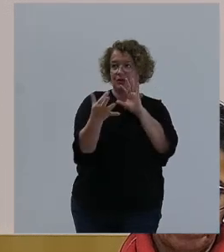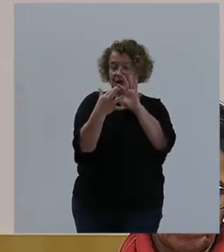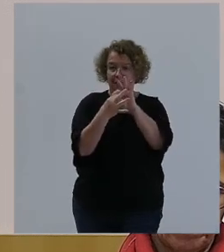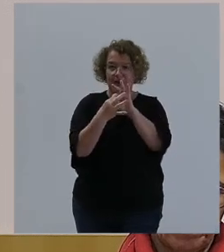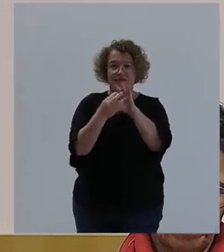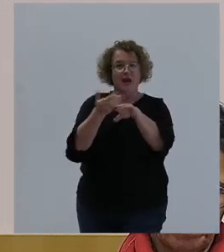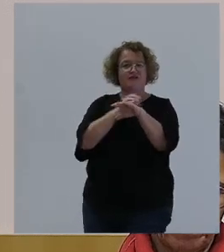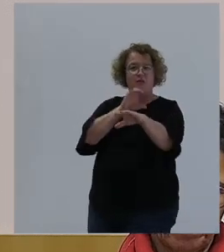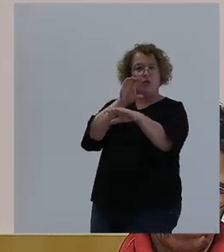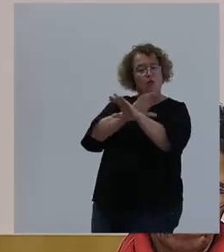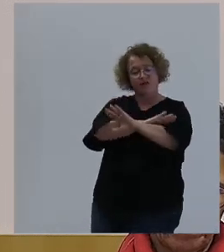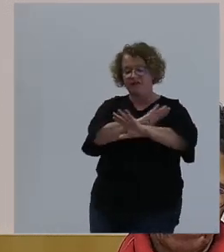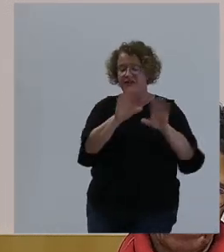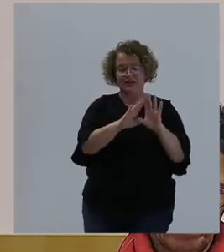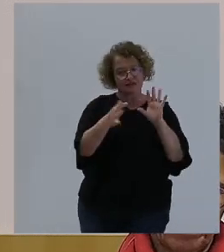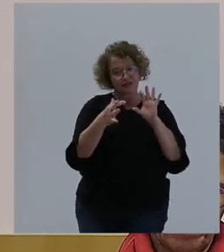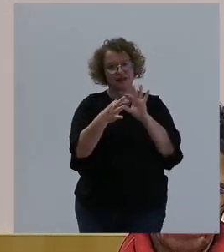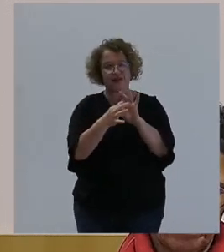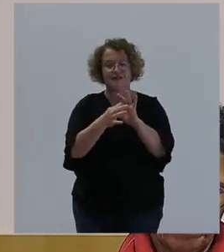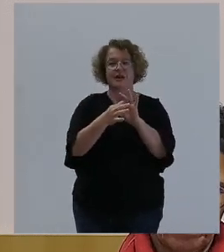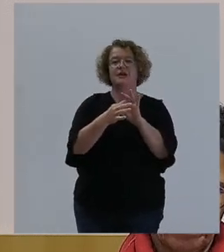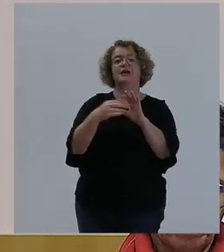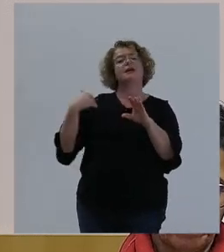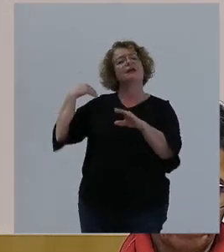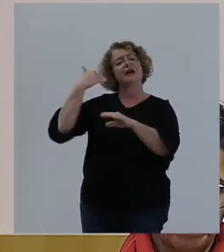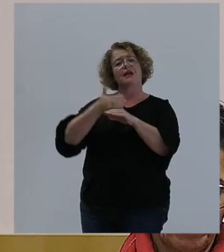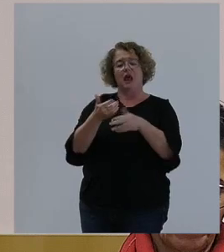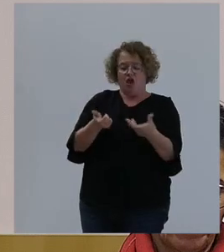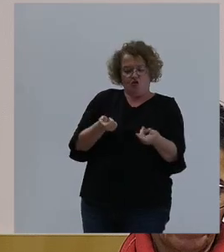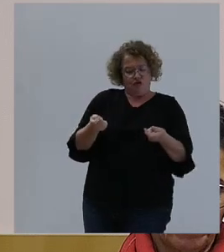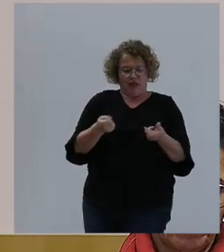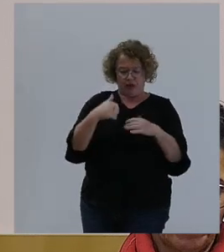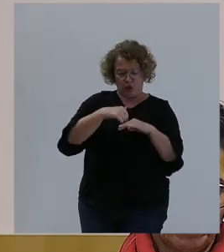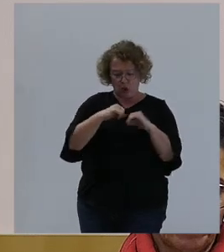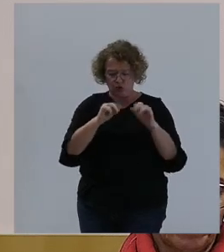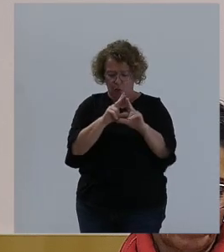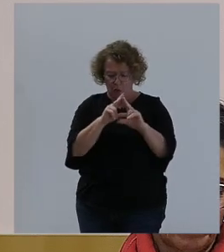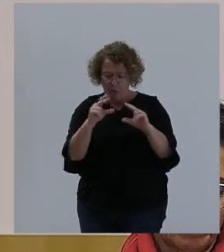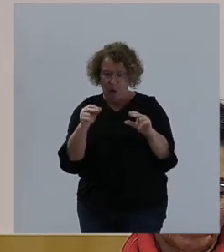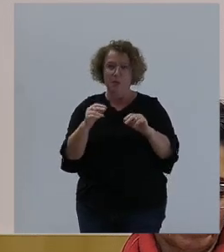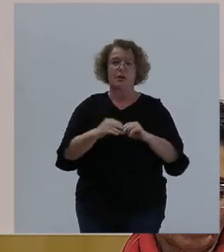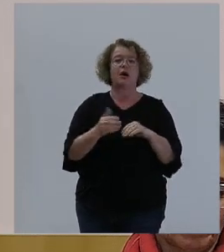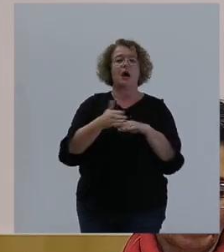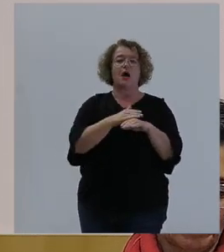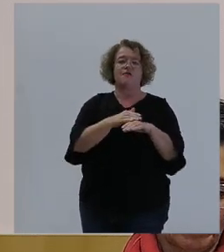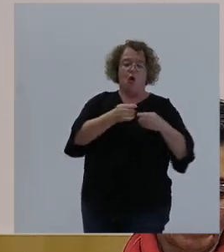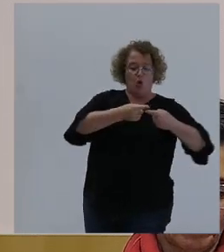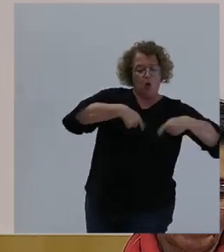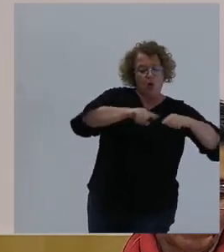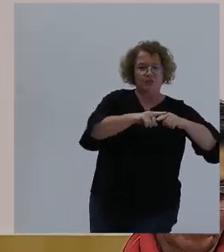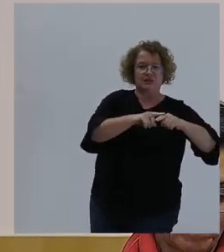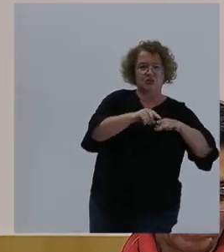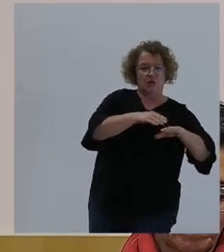avec. Ces dernières années, nous avons assaini la gouvernance de notre université en mettant fin au règne des commissions ad hoc